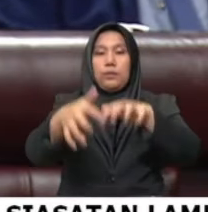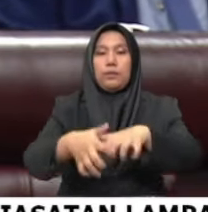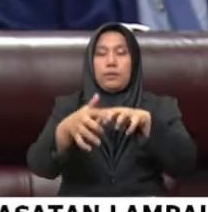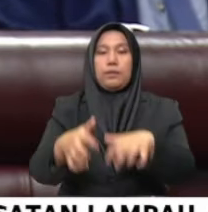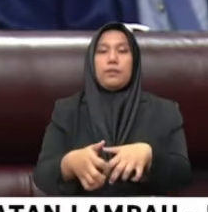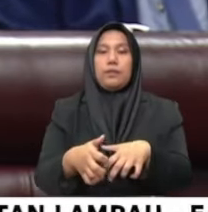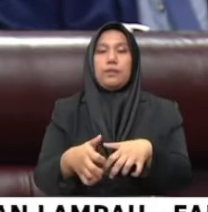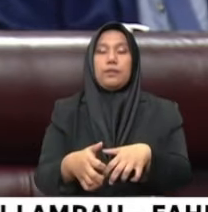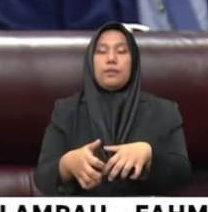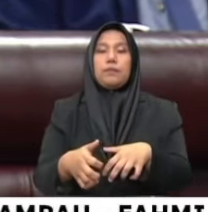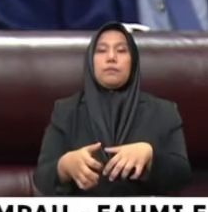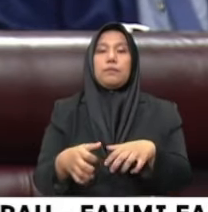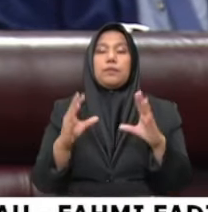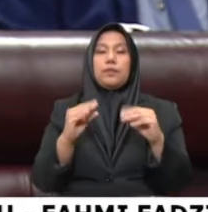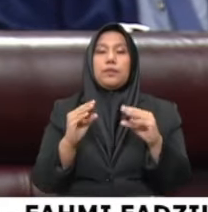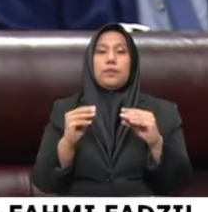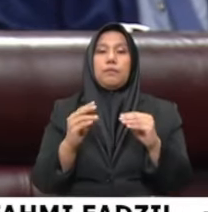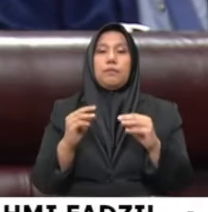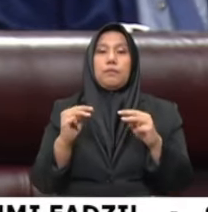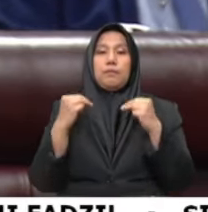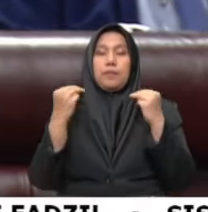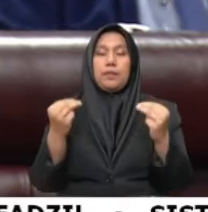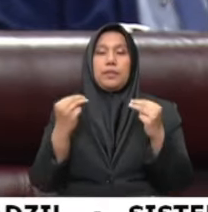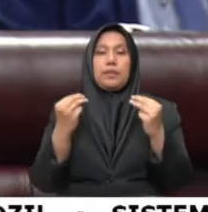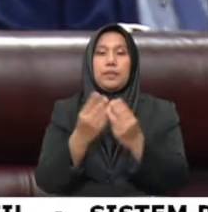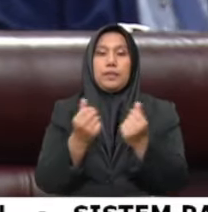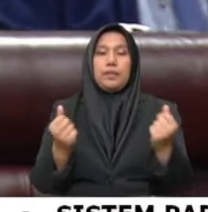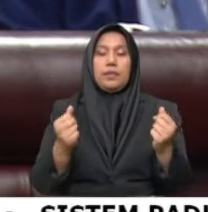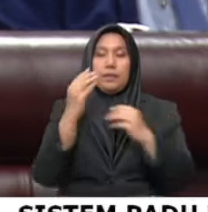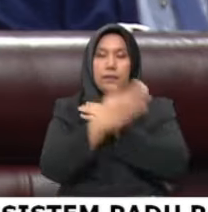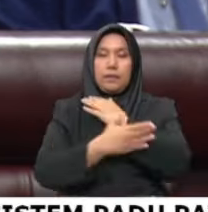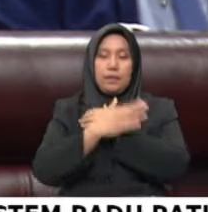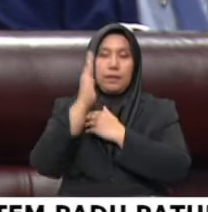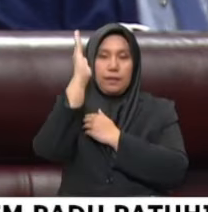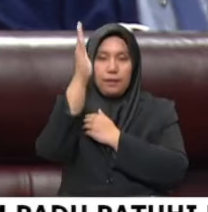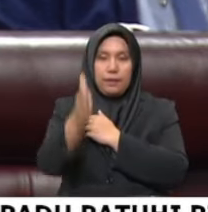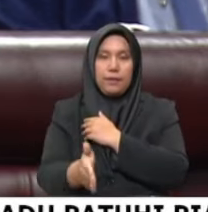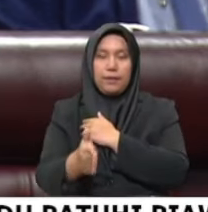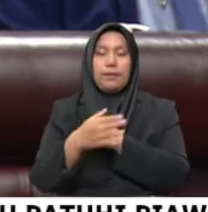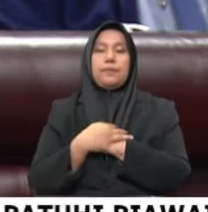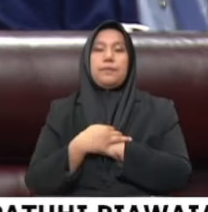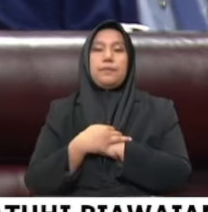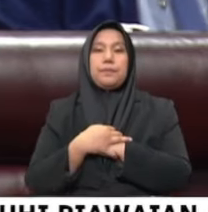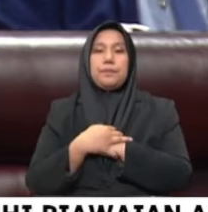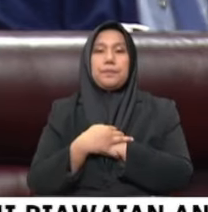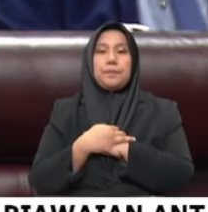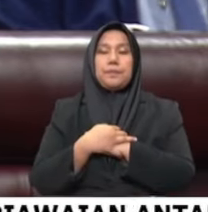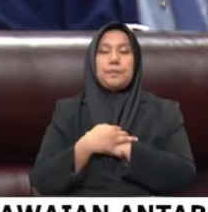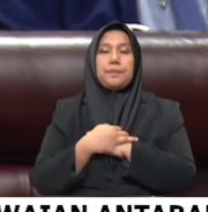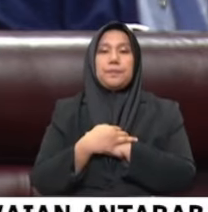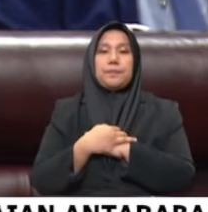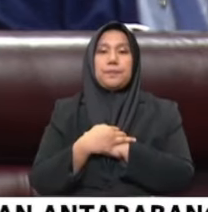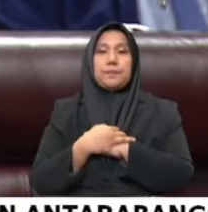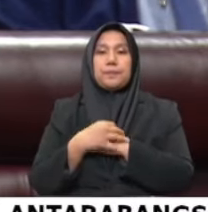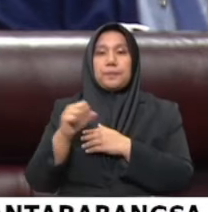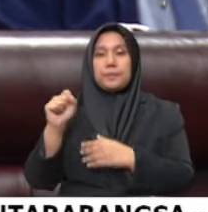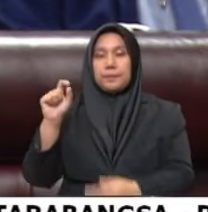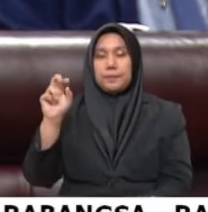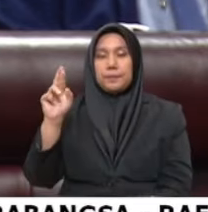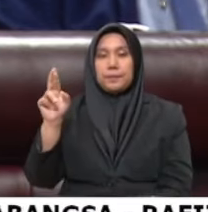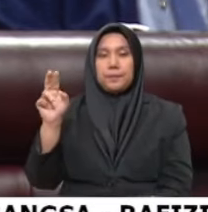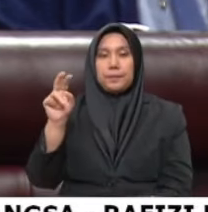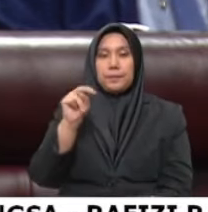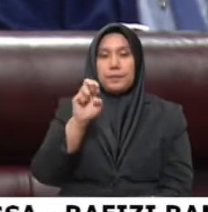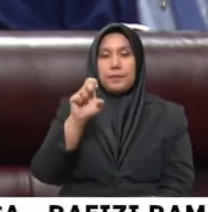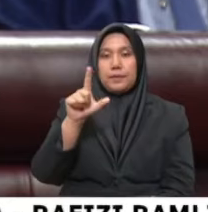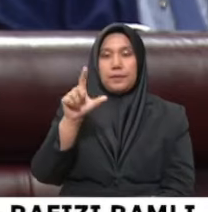dalam mesyuarat Majlis Tanah Negara yang akan datang. Seterusnya, Yang Berhormat Senator Datuk Dr.